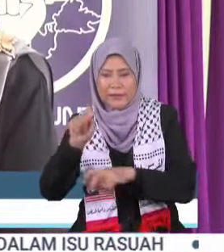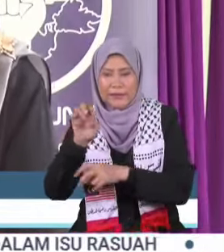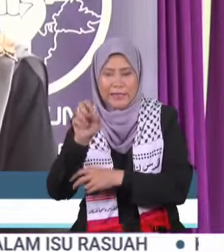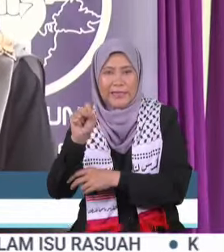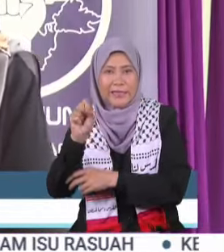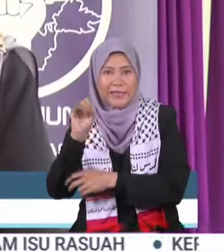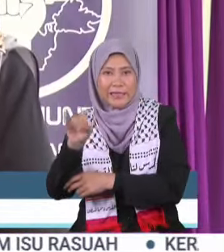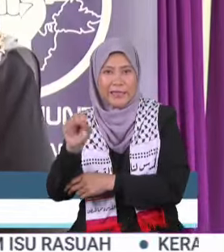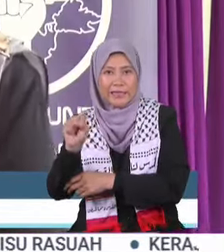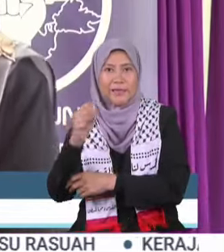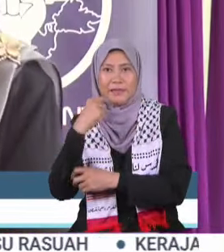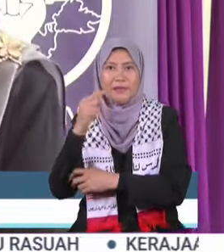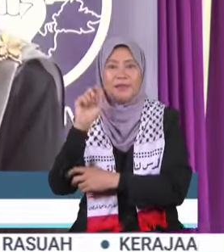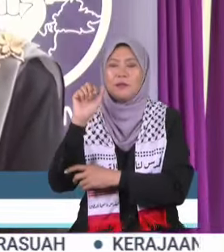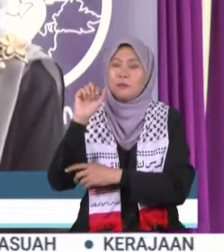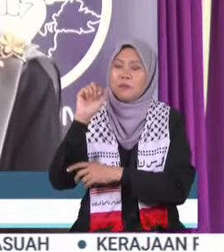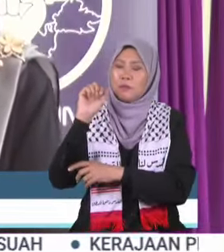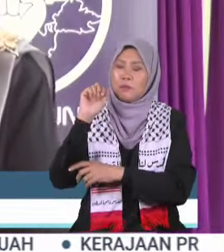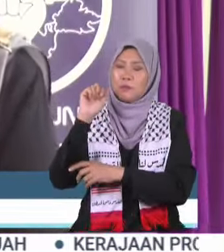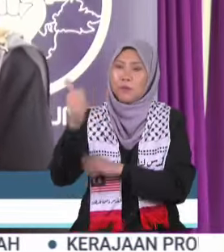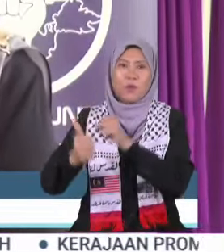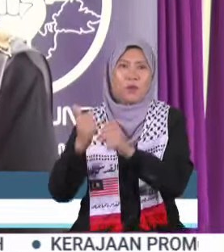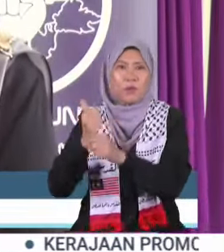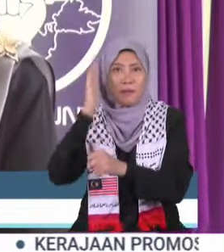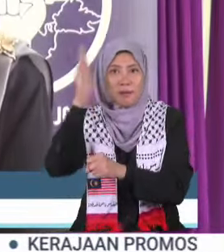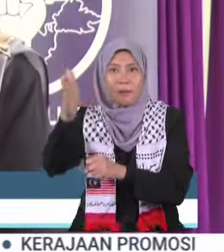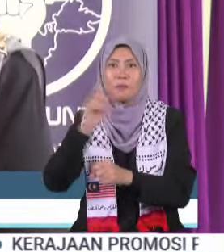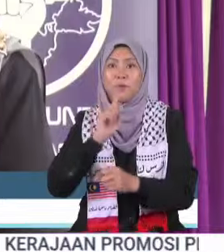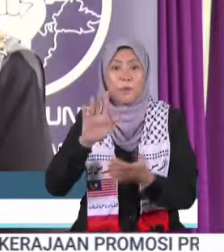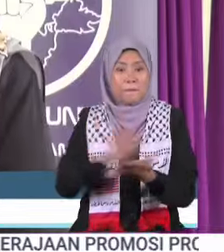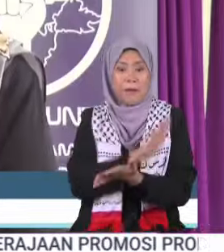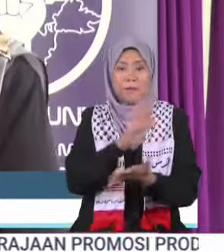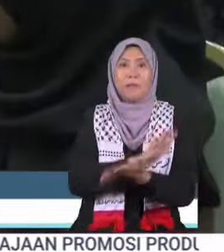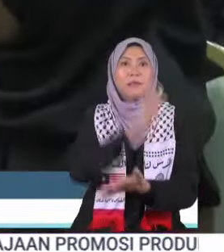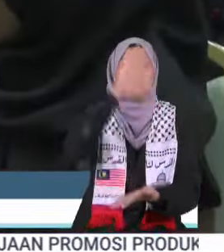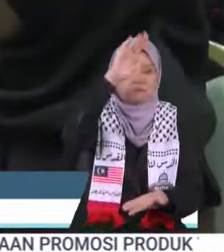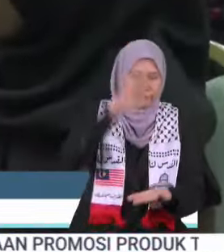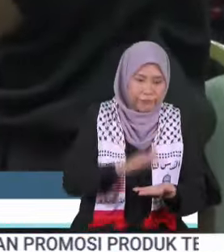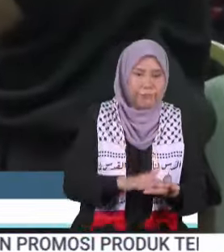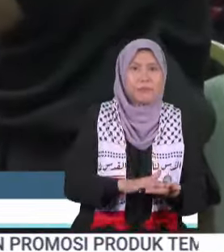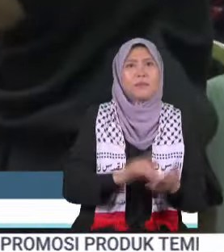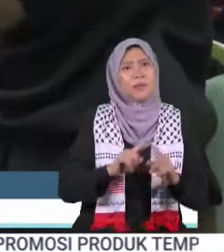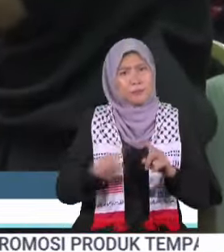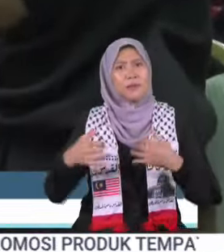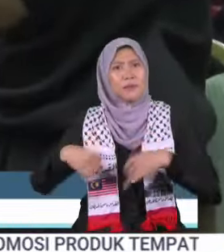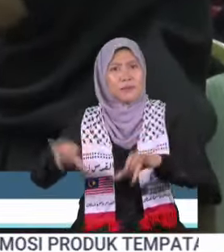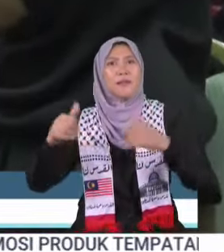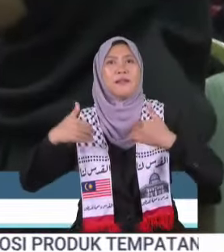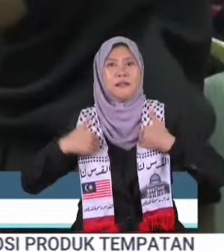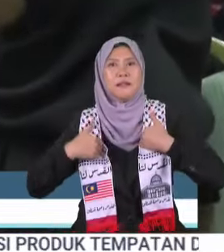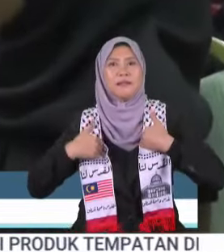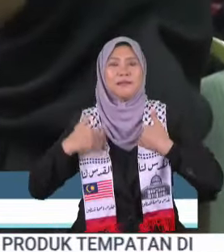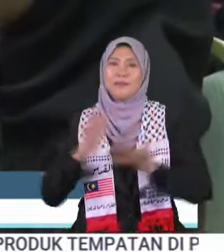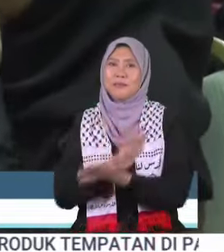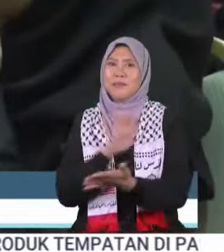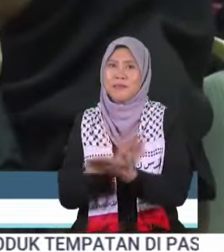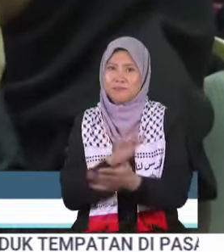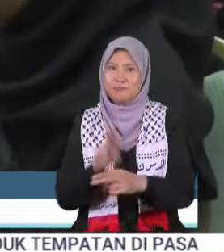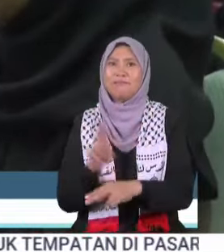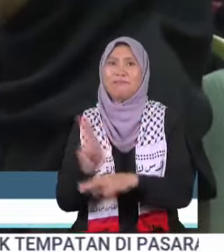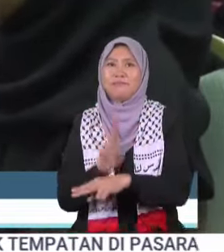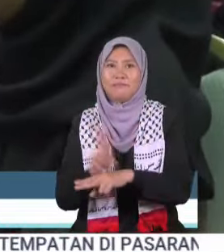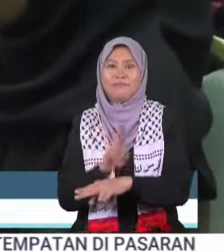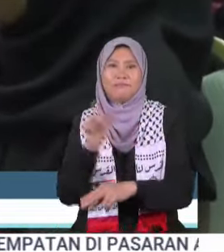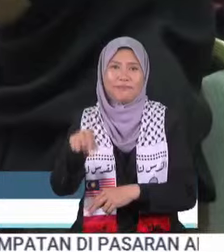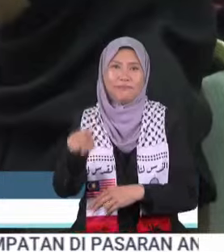datang patutnya 2018 lah kita dah tak ada dah sebenarnya paper tetapi ya masih lagi pelajar ke kelas ya masih